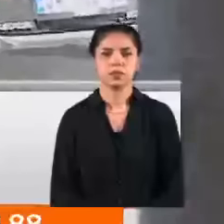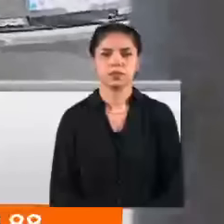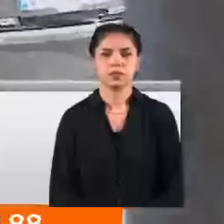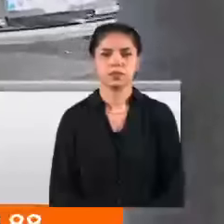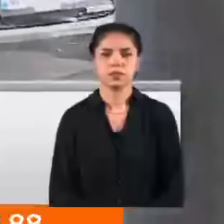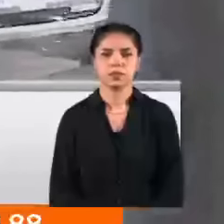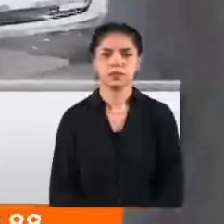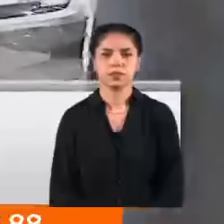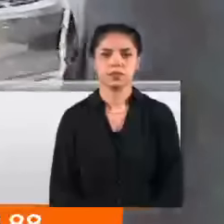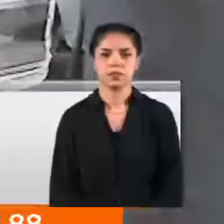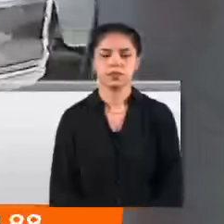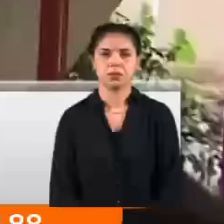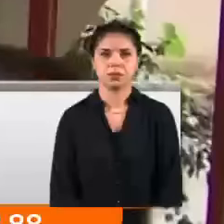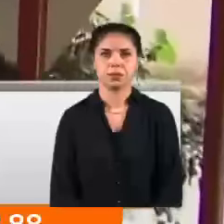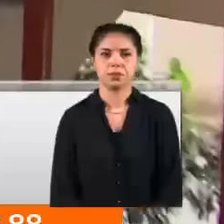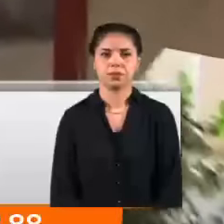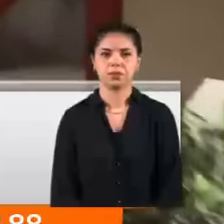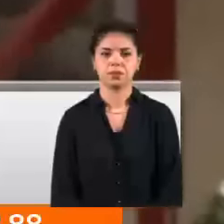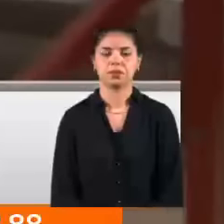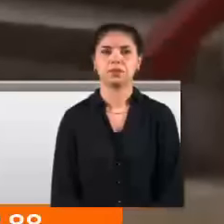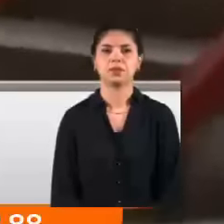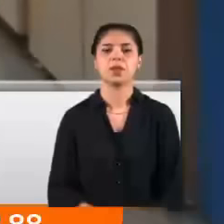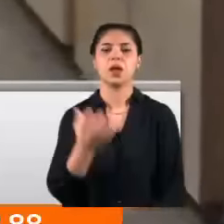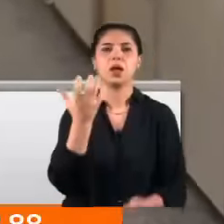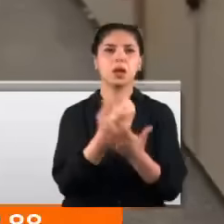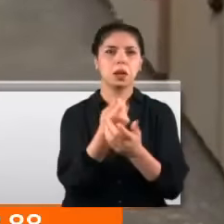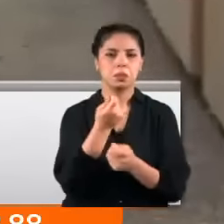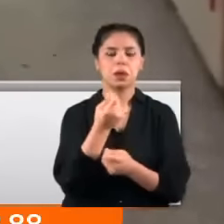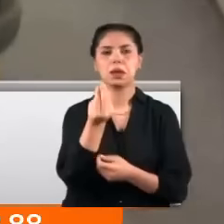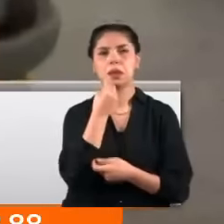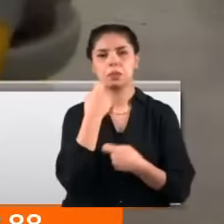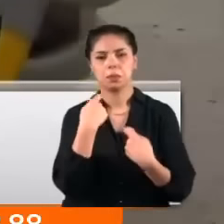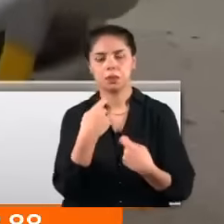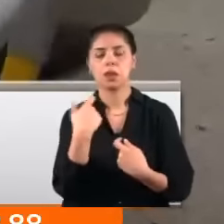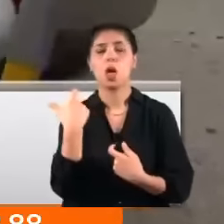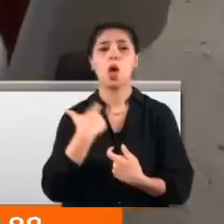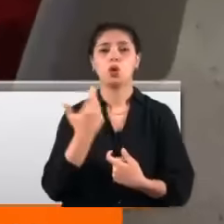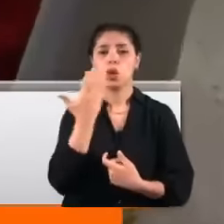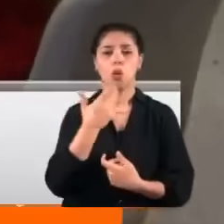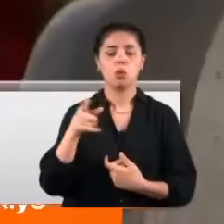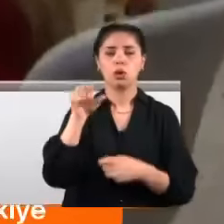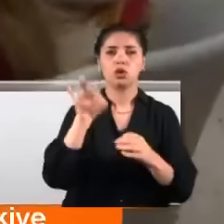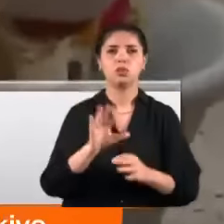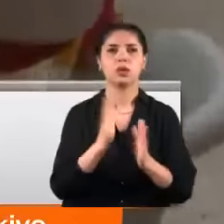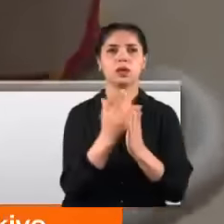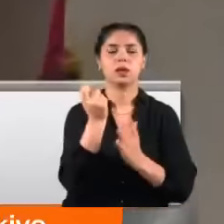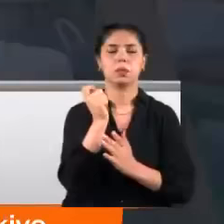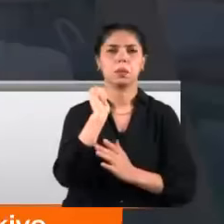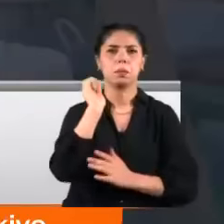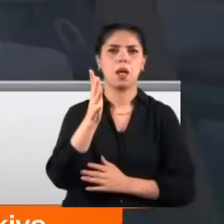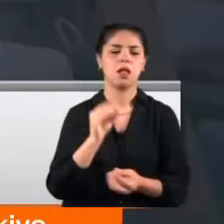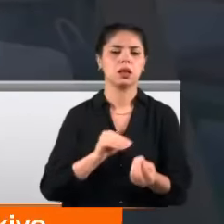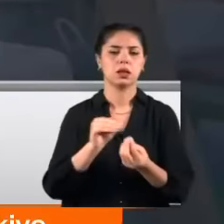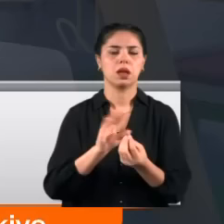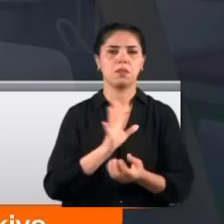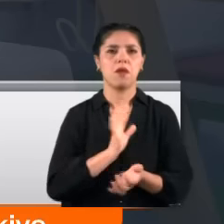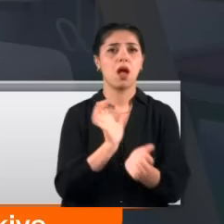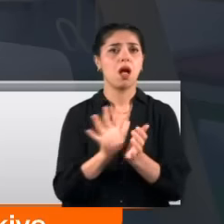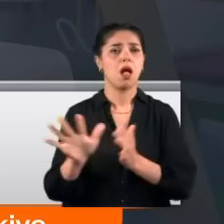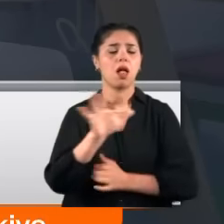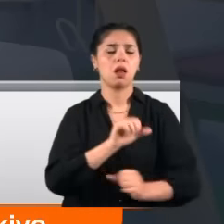Yüksek, bayağı oldukça yüksek. Kayıt parası, yemek ücreti derken özel okullar kitap ücretine de fahiş zam yaptı. Veliler